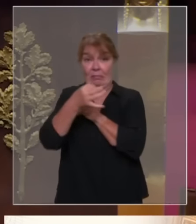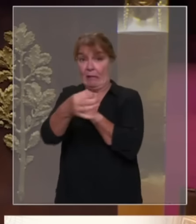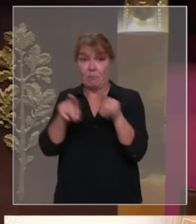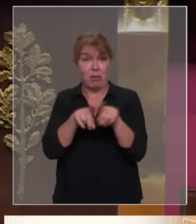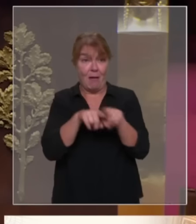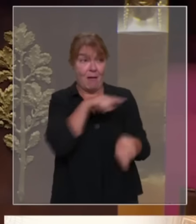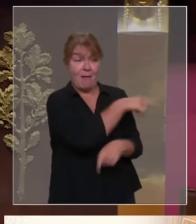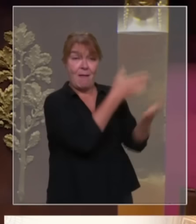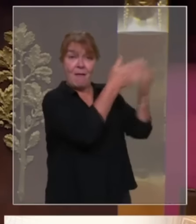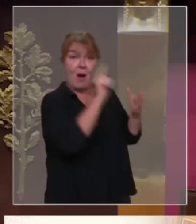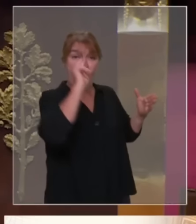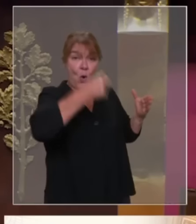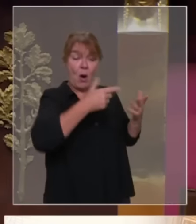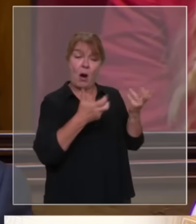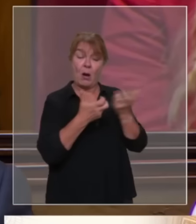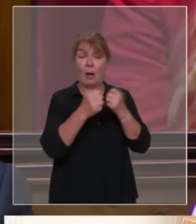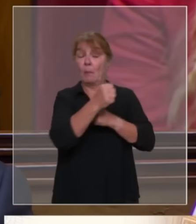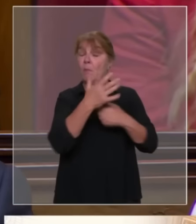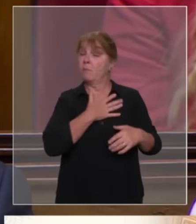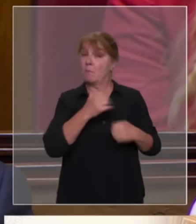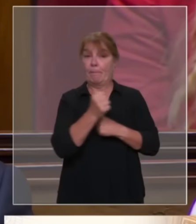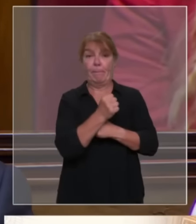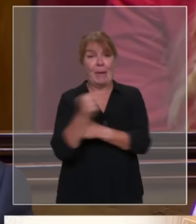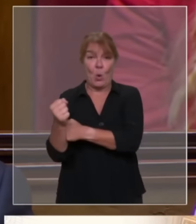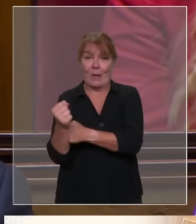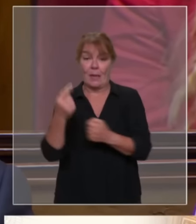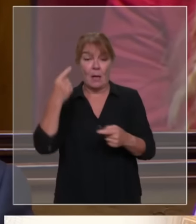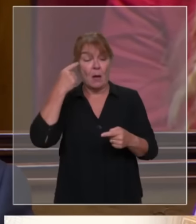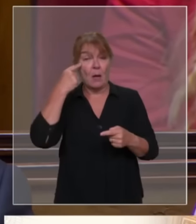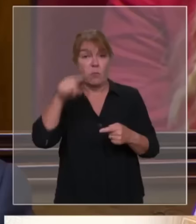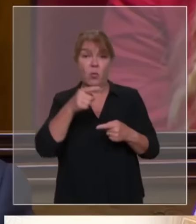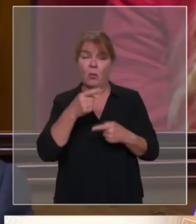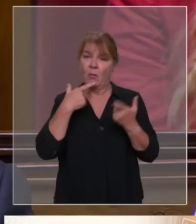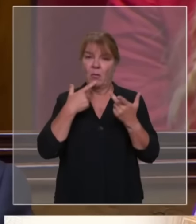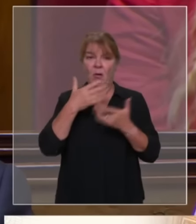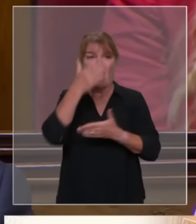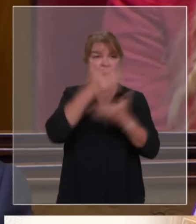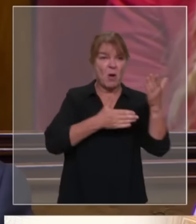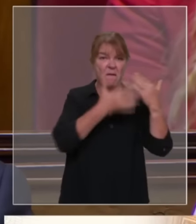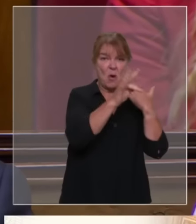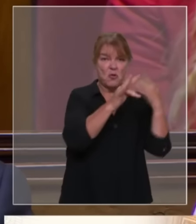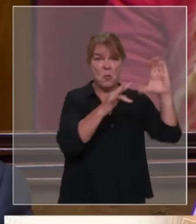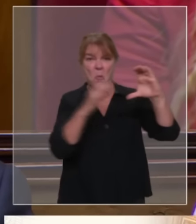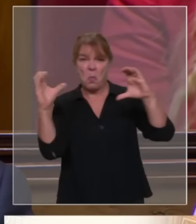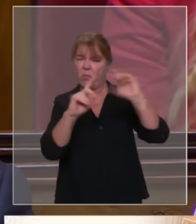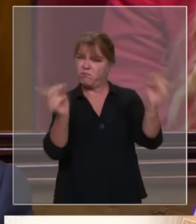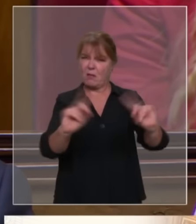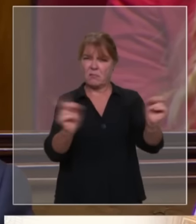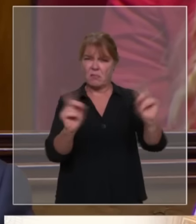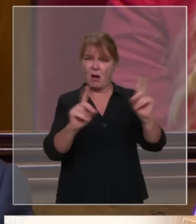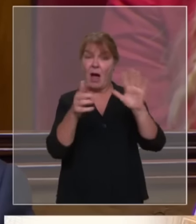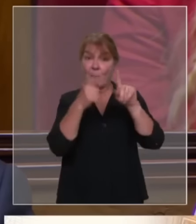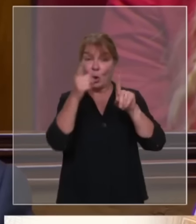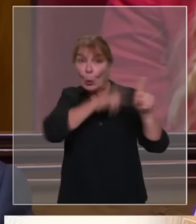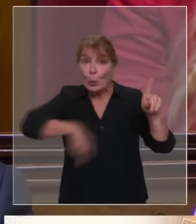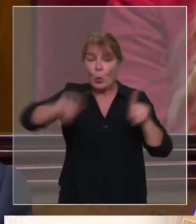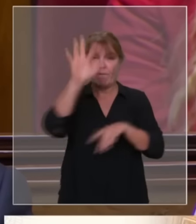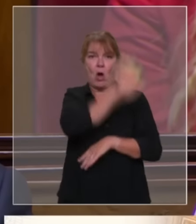Je le cite, « Nos priorités ne sont pas celles d'une moitié de la France contre l'autre moitié, mais celles de tous les